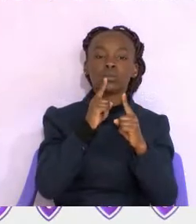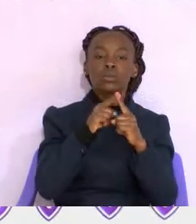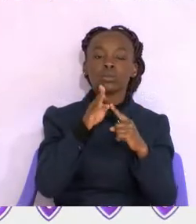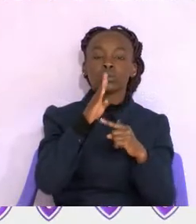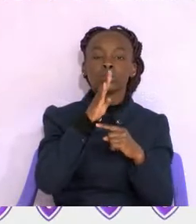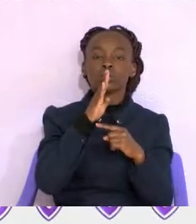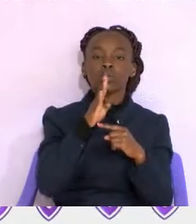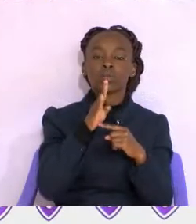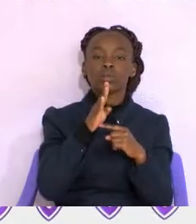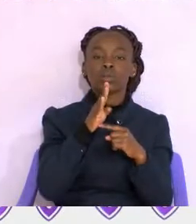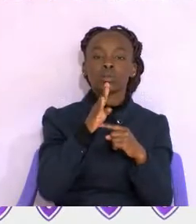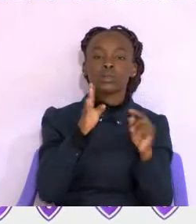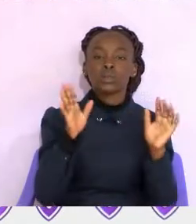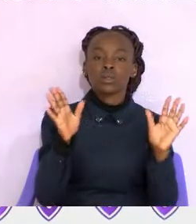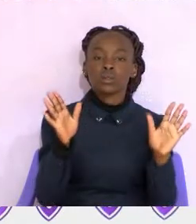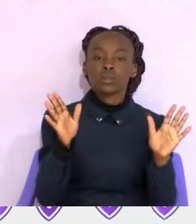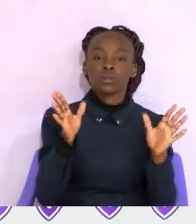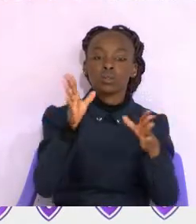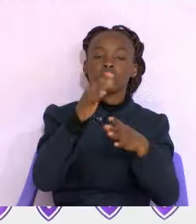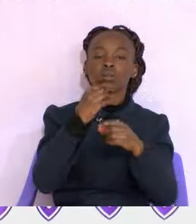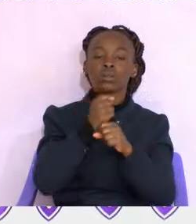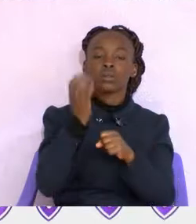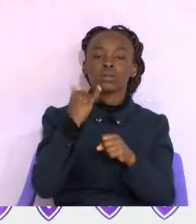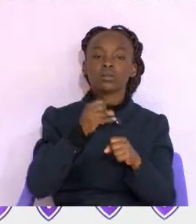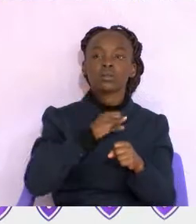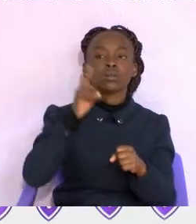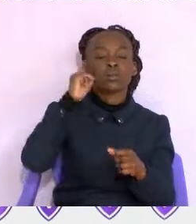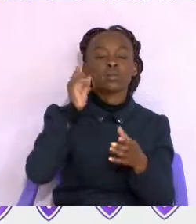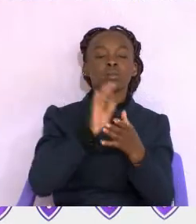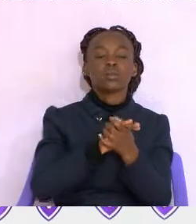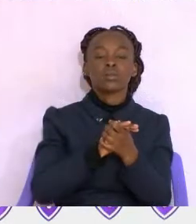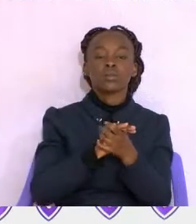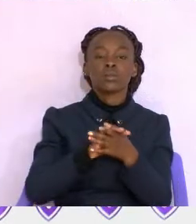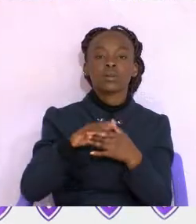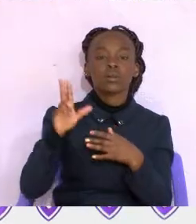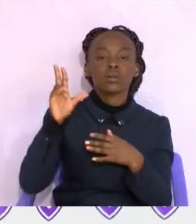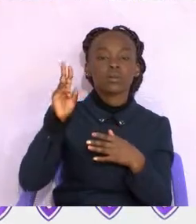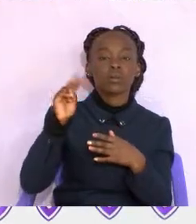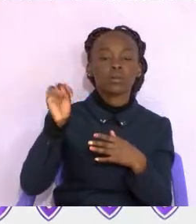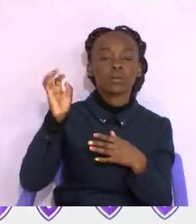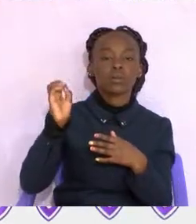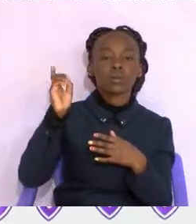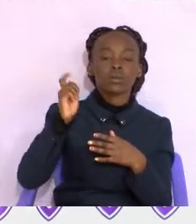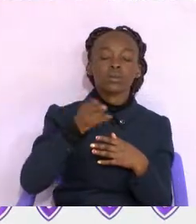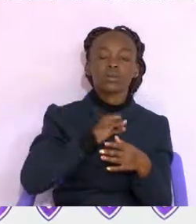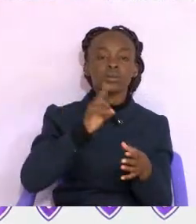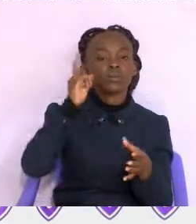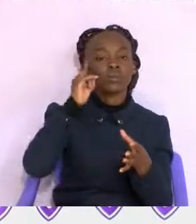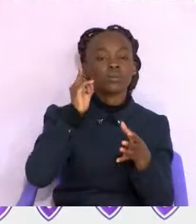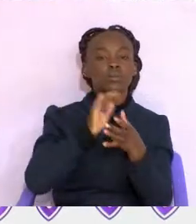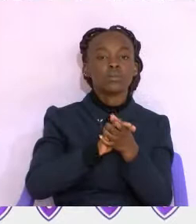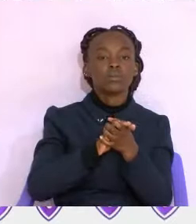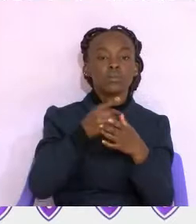Nataka musife moyo. Maana mimi ninaamini. Na hakusema tu ninaamini, akaongezea ninaamini